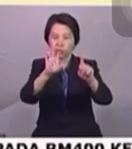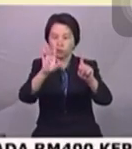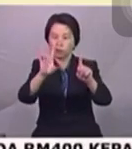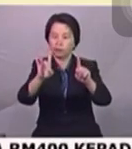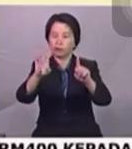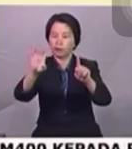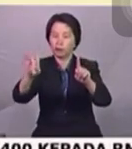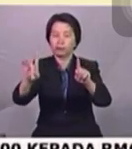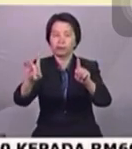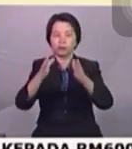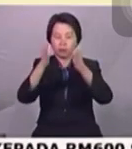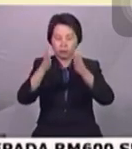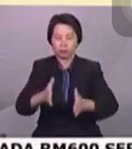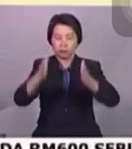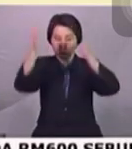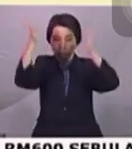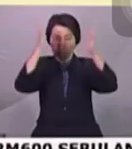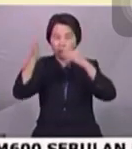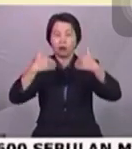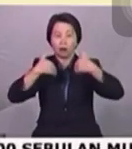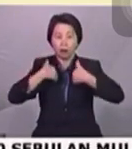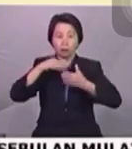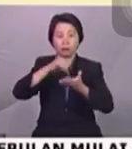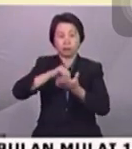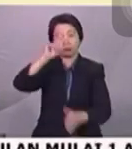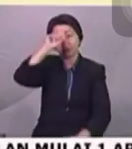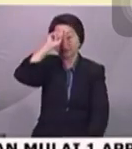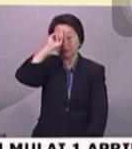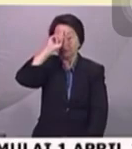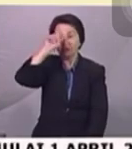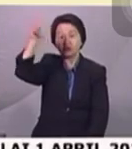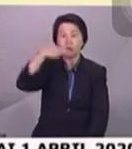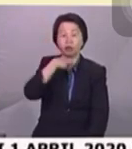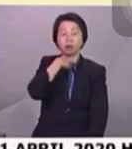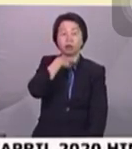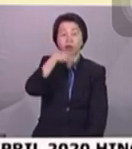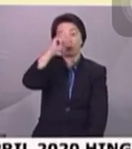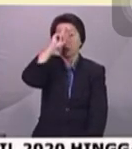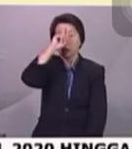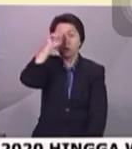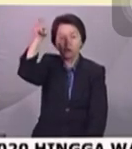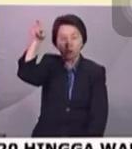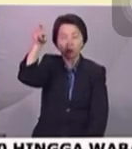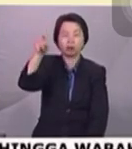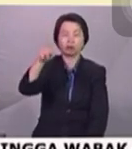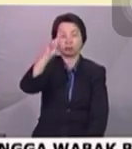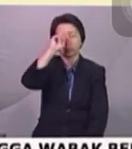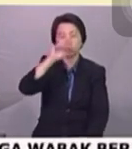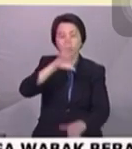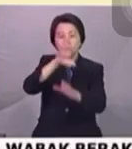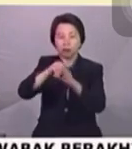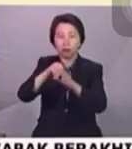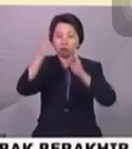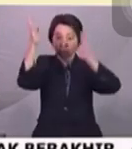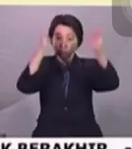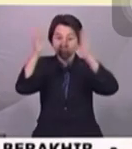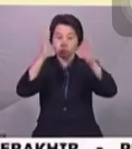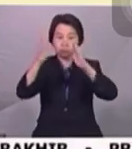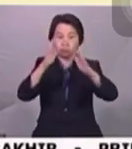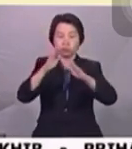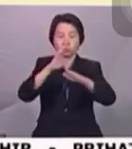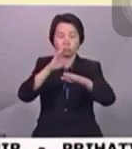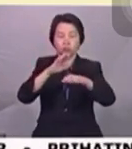1,988 rakyat Malaysia yang berada di India, yang terkandas di India, termasuk rakyat Malaysia berbangsa